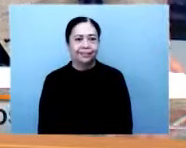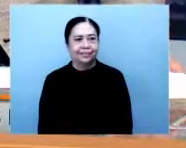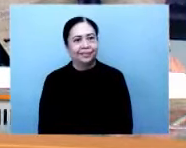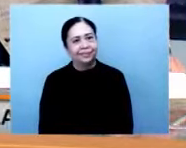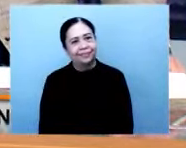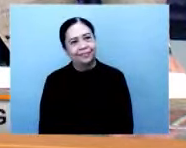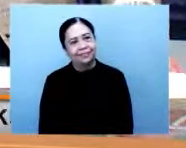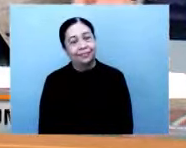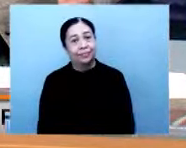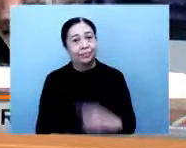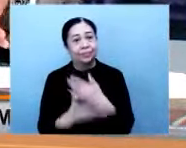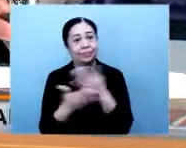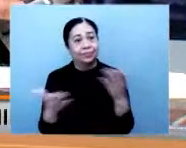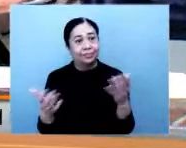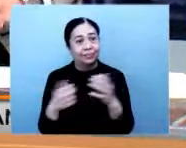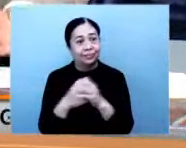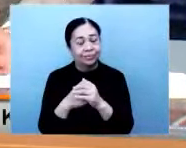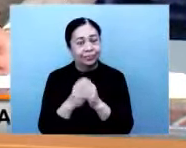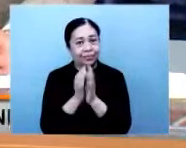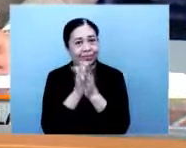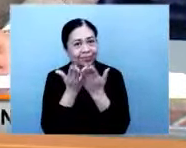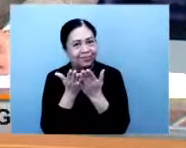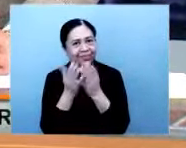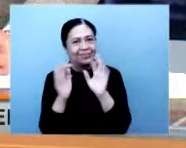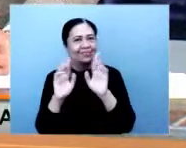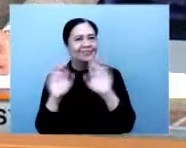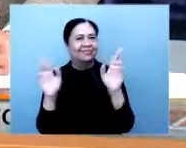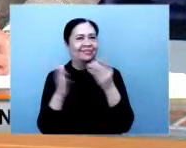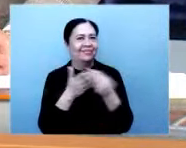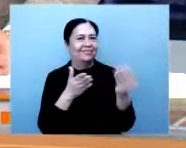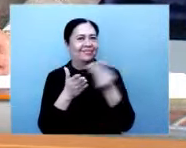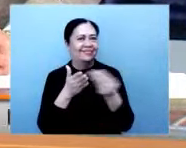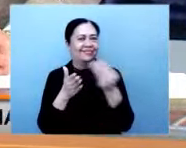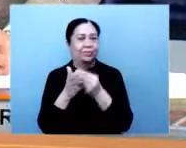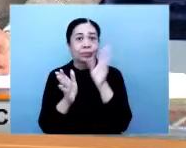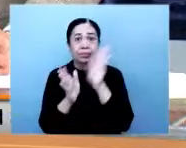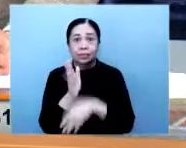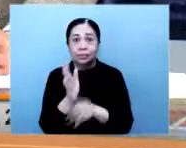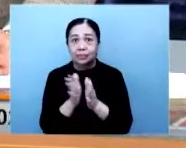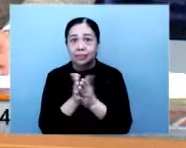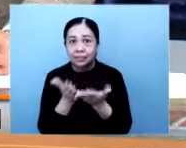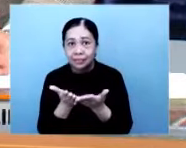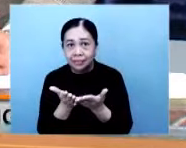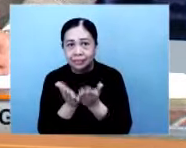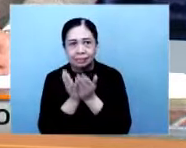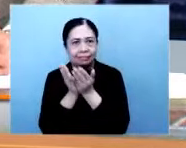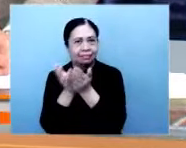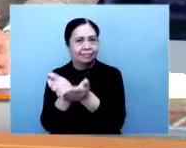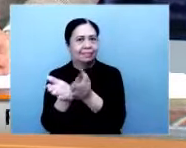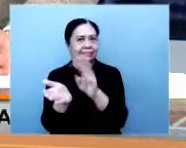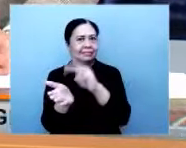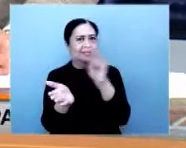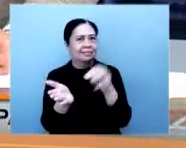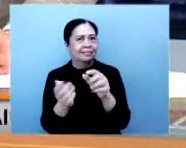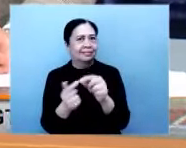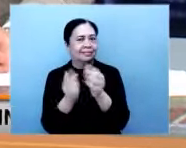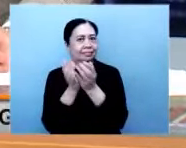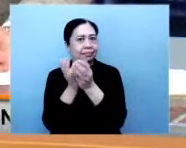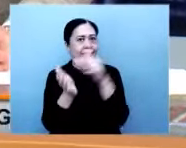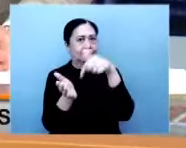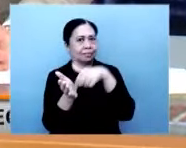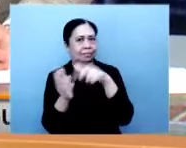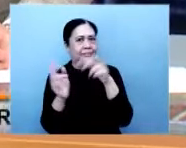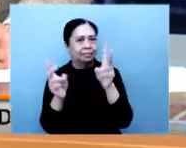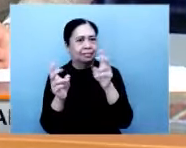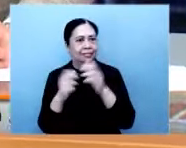Para sa mga bookworm dyan, heto na ang sign para mamili kayo ng mga murang libro. Nakadaong ngayon sa Maynila ang isang barko na tinatawag